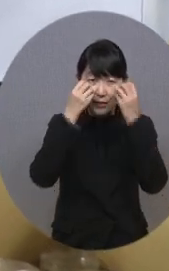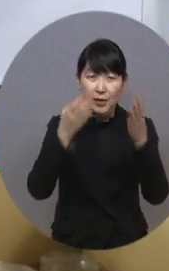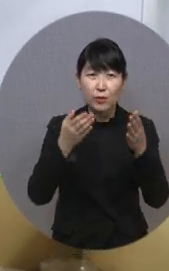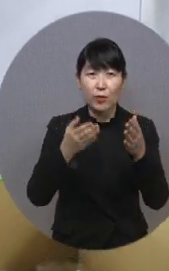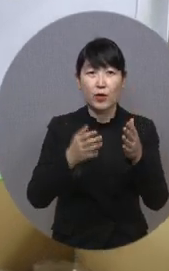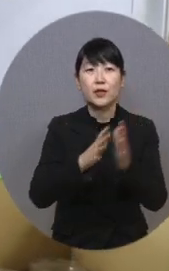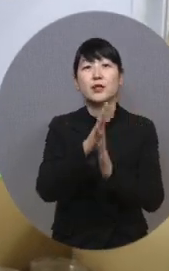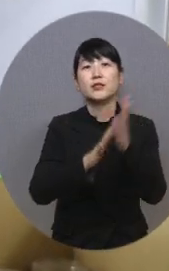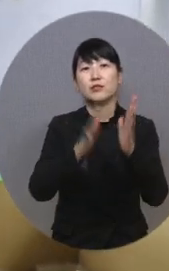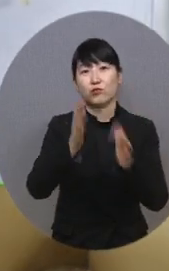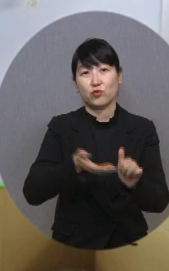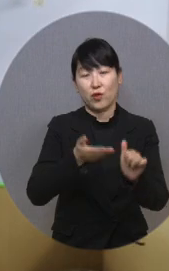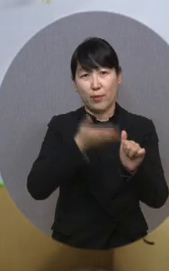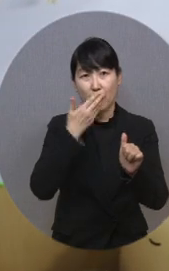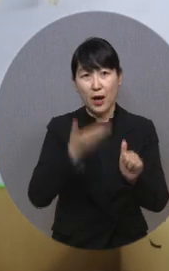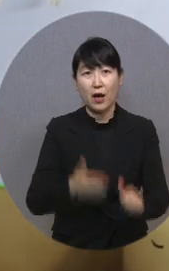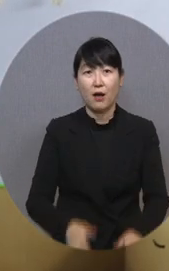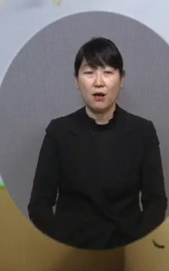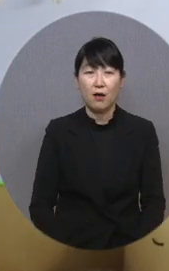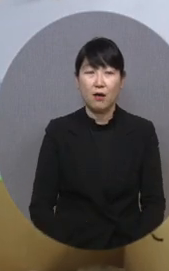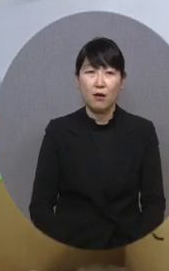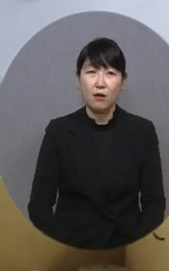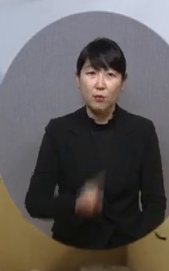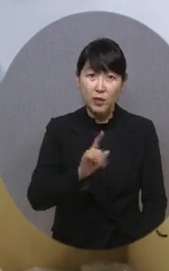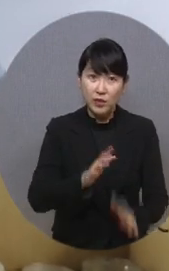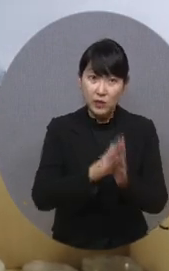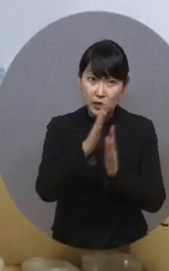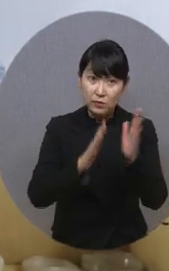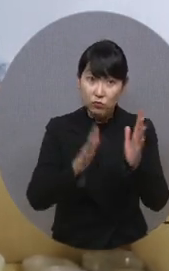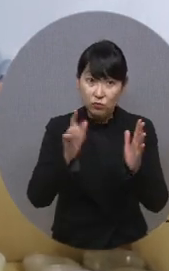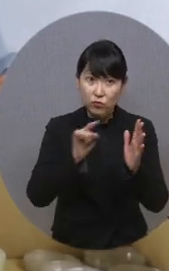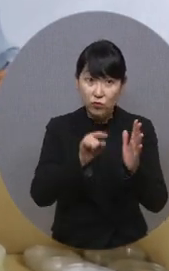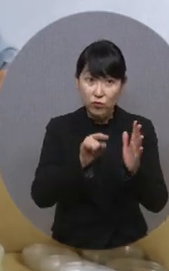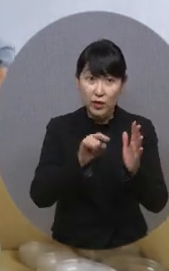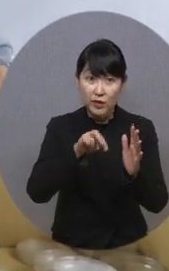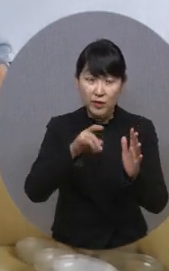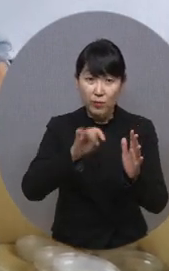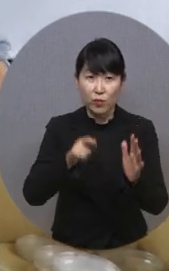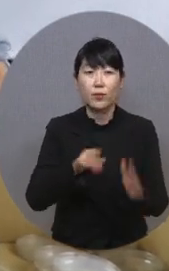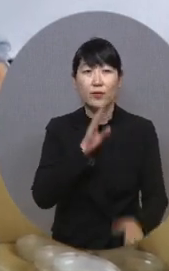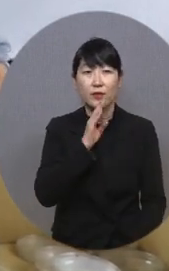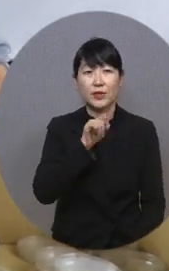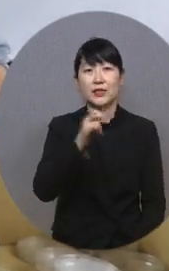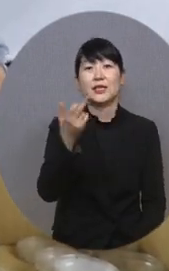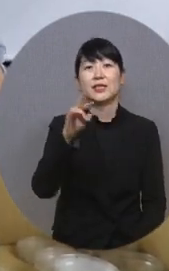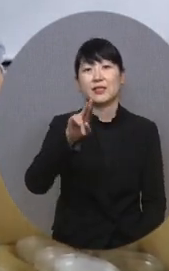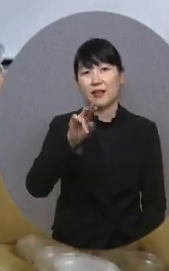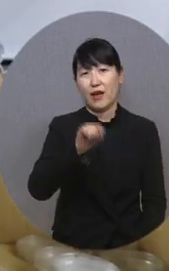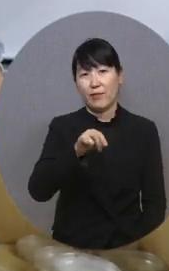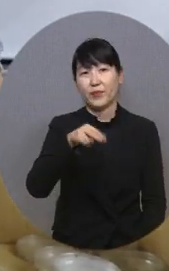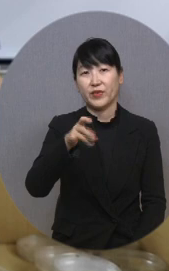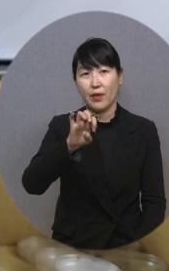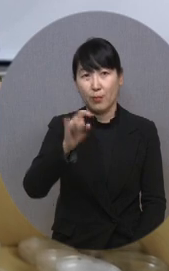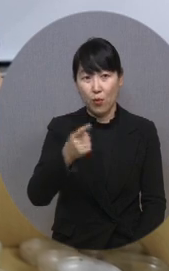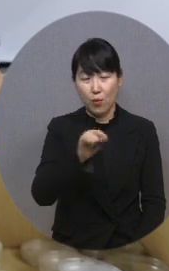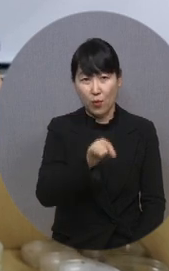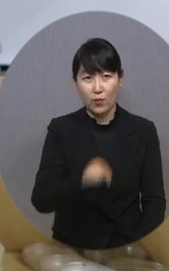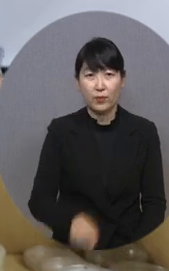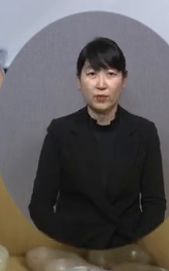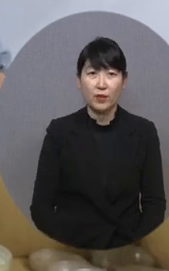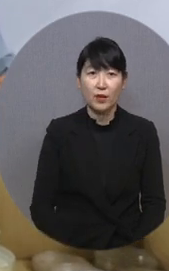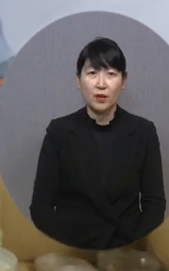이게 어떠한 식물의 세포 이런 거예요? 네, 이것은 지금 산삼의 세포입니다. 아, 네, 산삼. 그래서, 네. 그러면